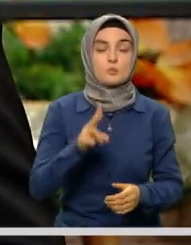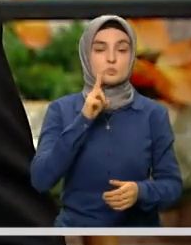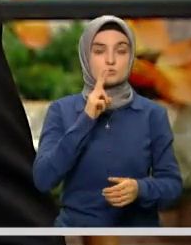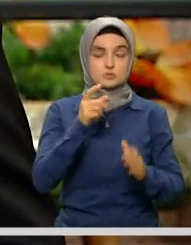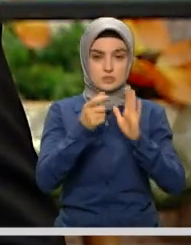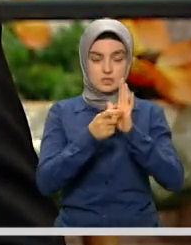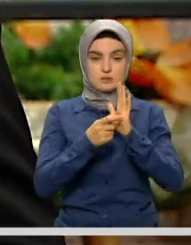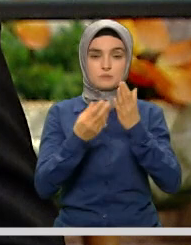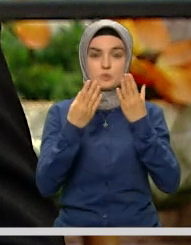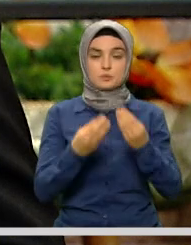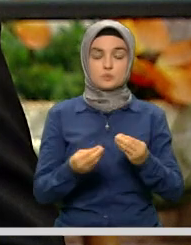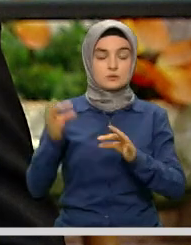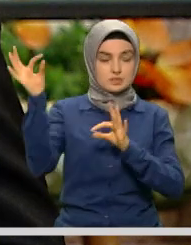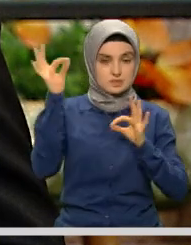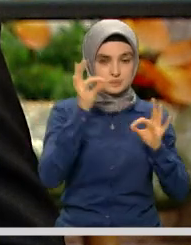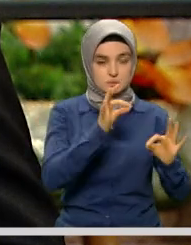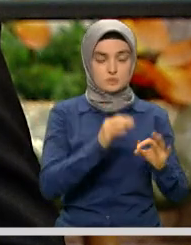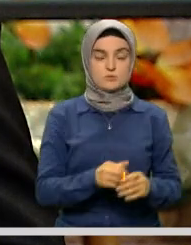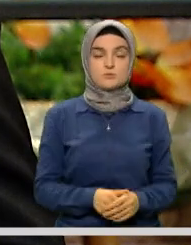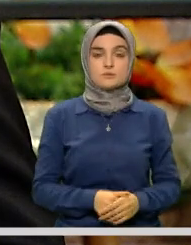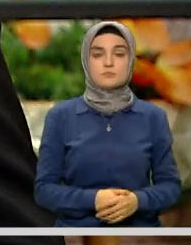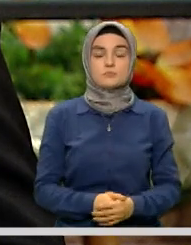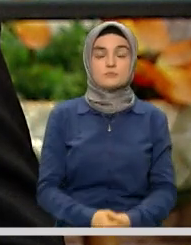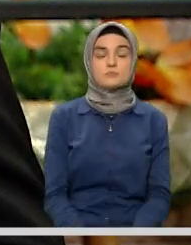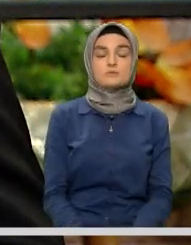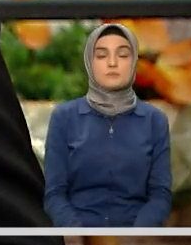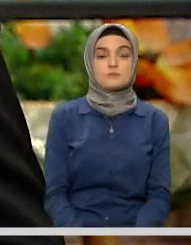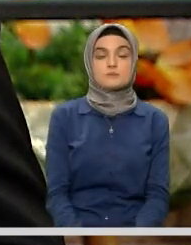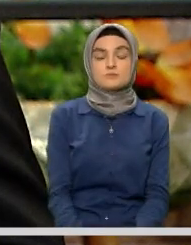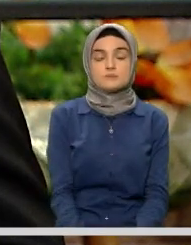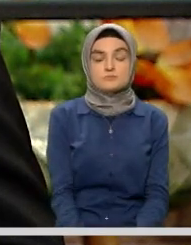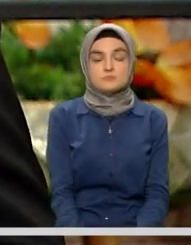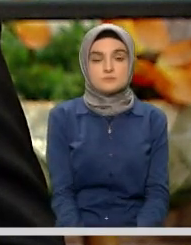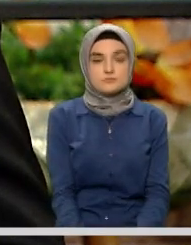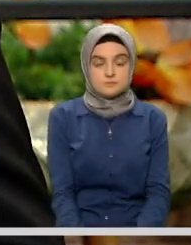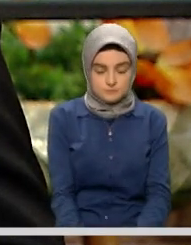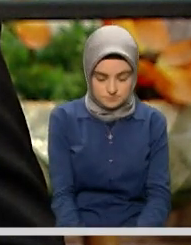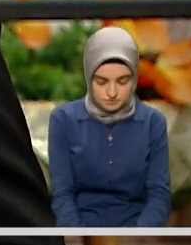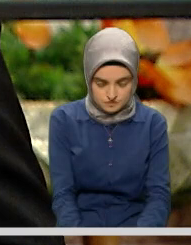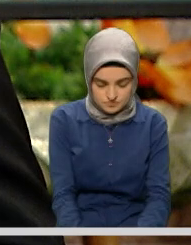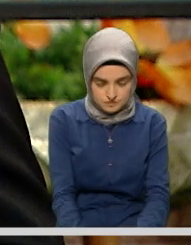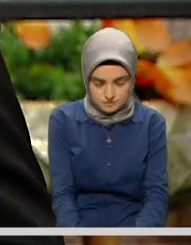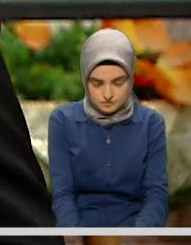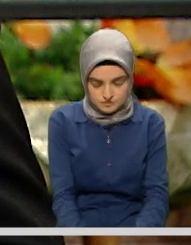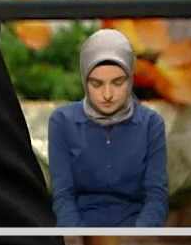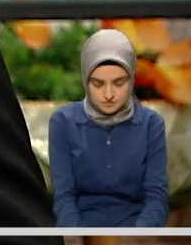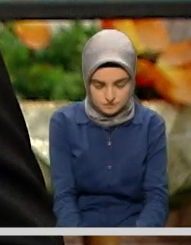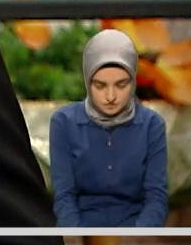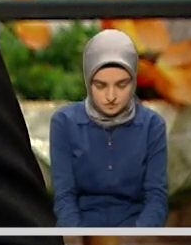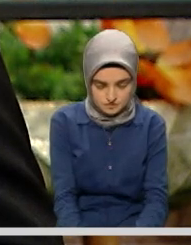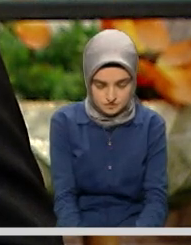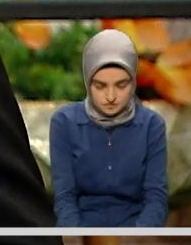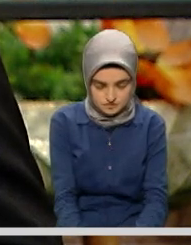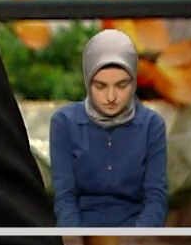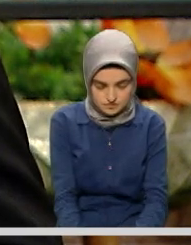kerime nazil oluyor. قُلْ يَا عِبَادِيَ الَّذ۪ينَ اَسْرَفُوا عَلَى اَنْفُسِهِمْ لَا تَقْنَتُوا مِنْ رَحْمَةِ اللّٰهِ اِنَّ اللّٰهَ يَغْفِرُ الزُّنُوبَ جَمِيعًا اِنَّ